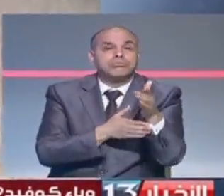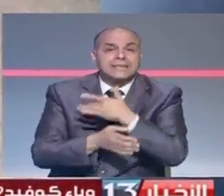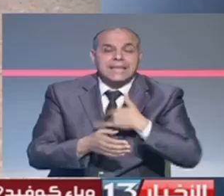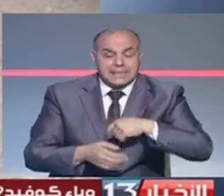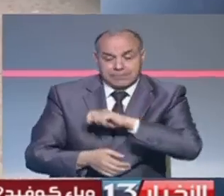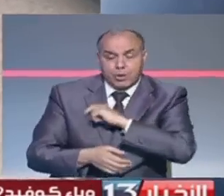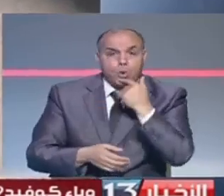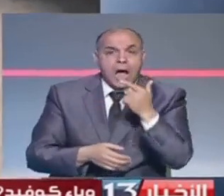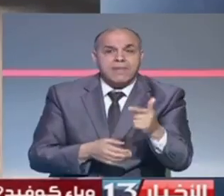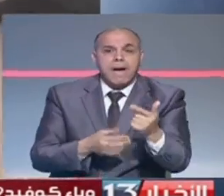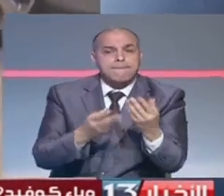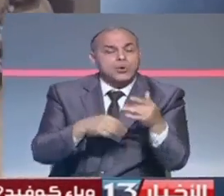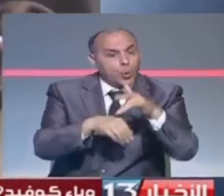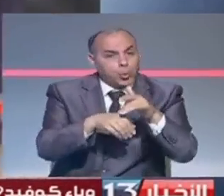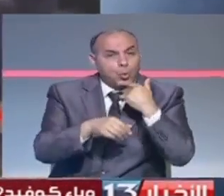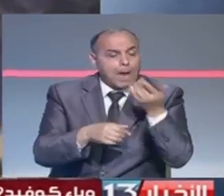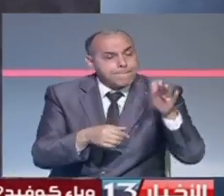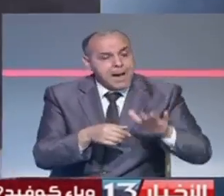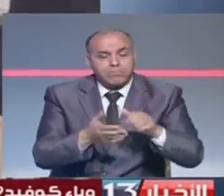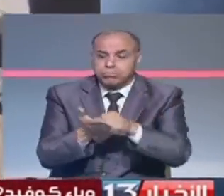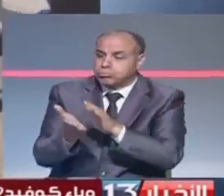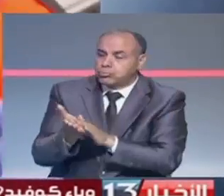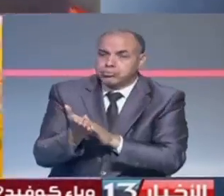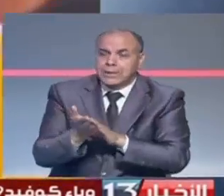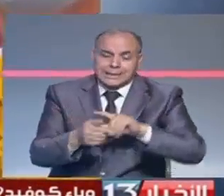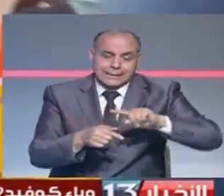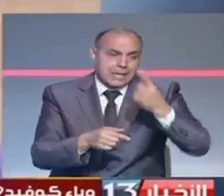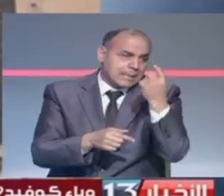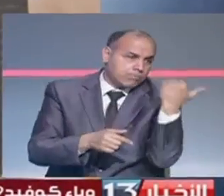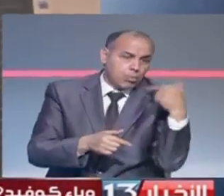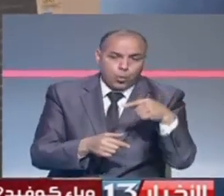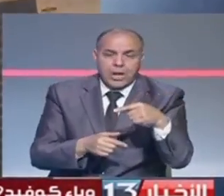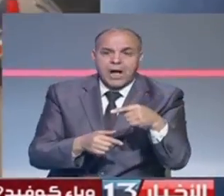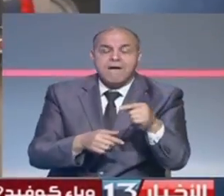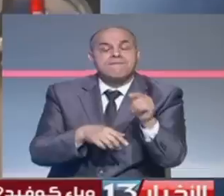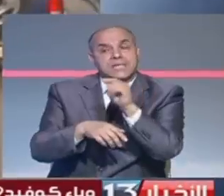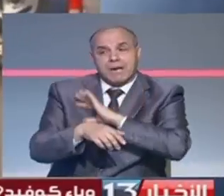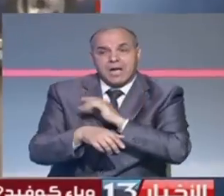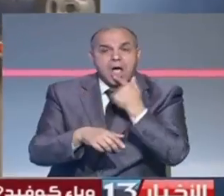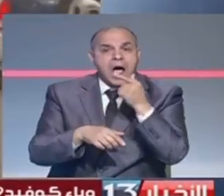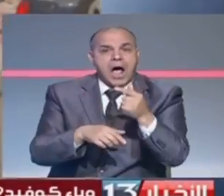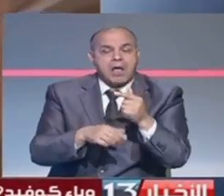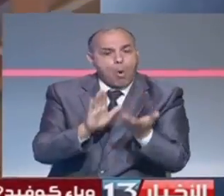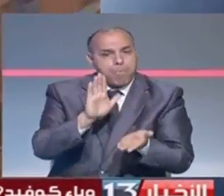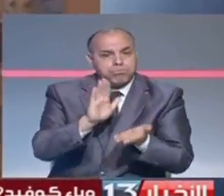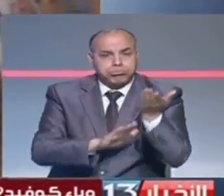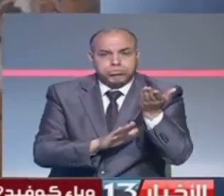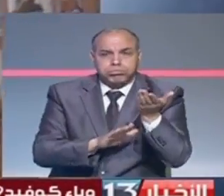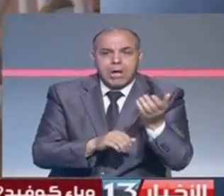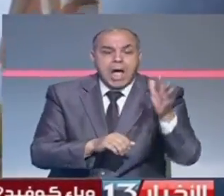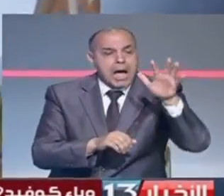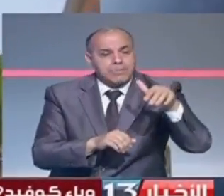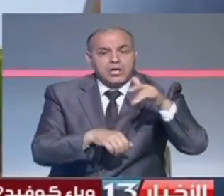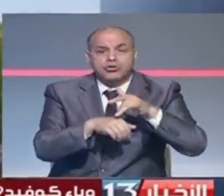الاسبانيه ان عدد حالات الاصابه والوفاه المسجله خلال الساعات الاربع والعشرين الاخيره في البلاد سجل ارتفاعا باكثر من خمسه